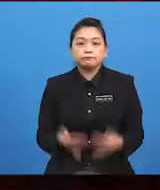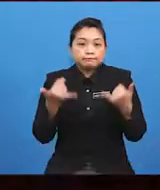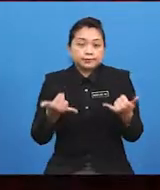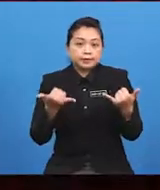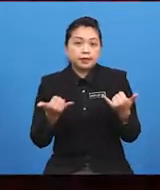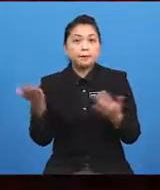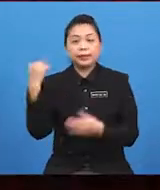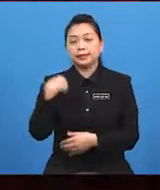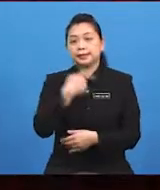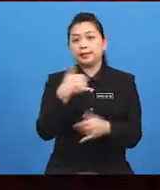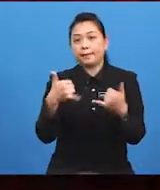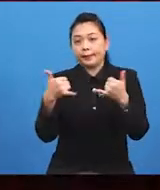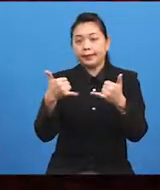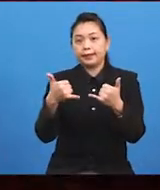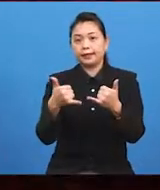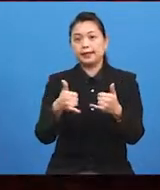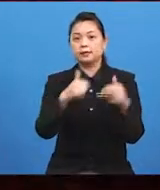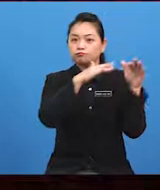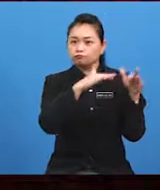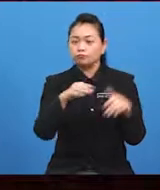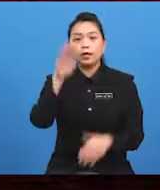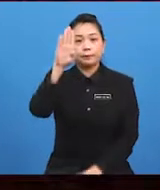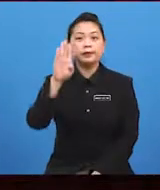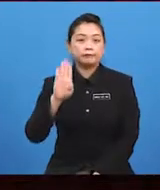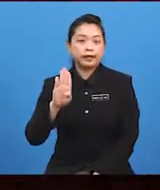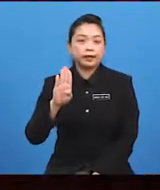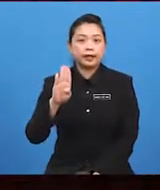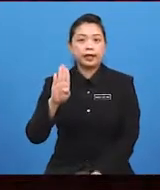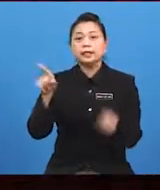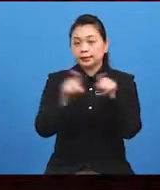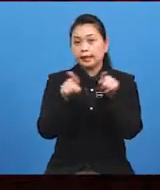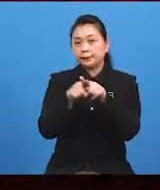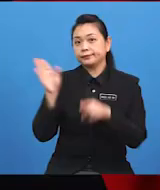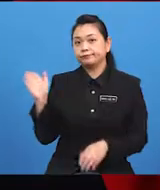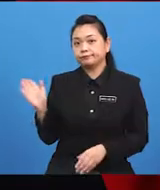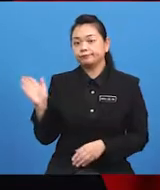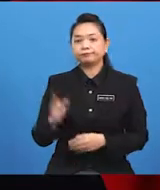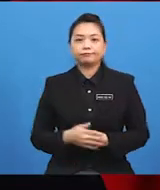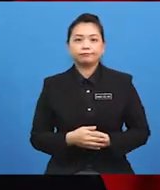Sekarang mari kita mainkan skill B flat major ini bersama-sama saudara Haziq.